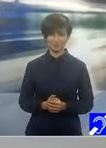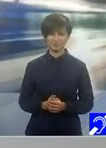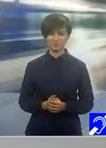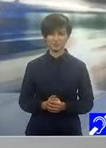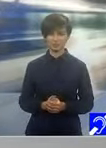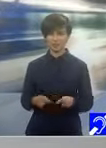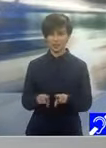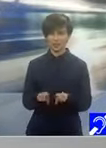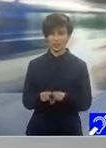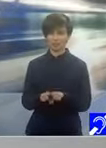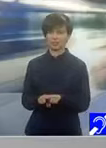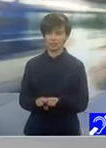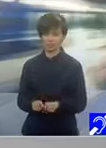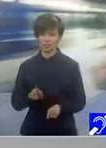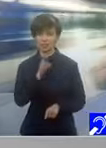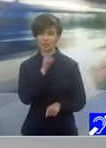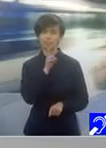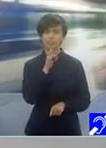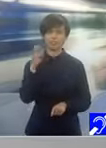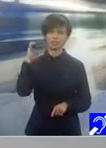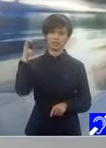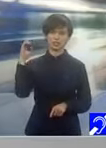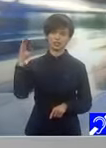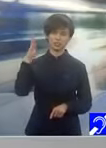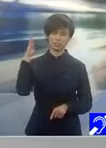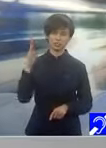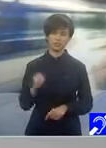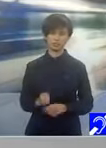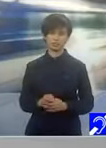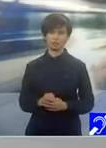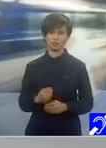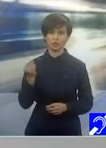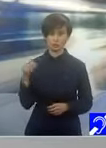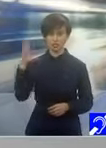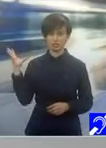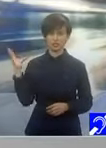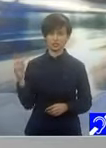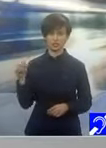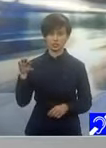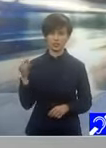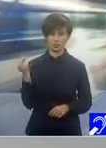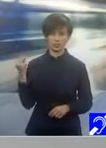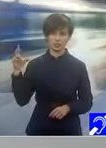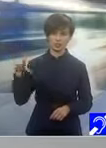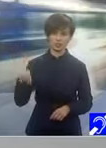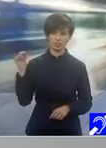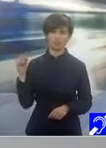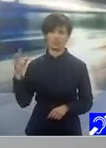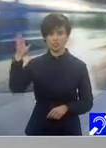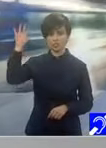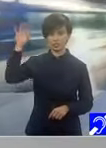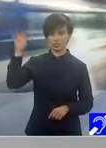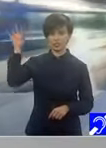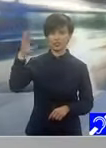Alături de noi se află acum părintele Cristian Bors din Bădăcin. Bună ziua și bine ați revenit la Transilvania la zi. Bună ziua, mulțumesc pentru